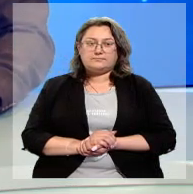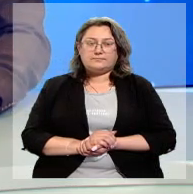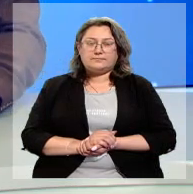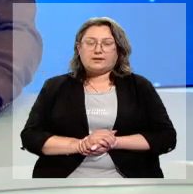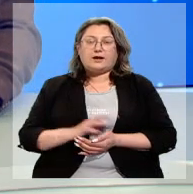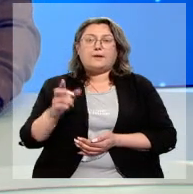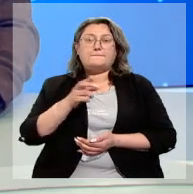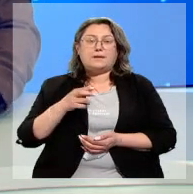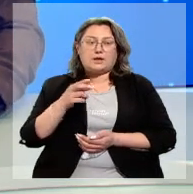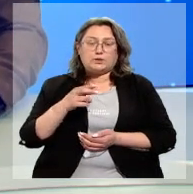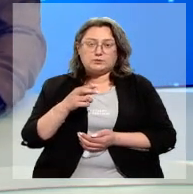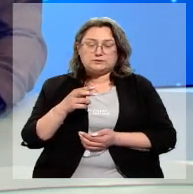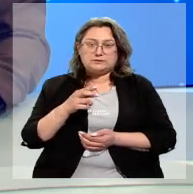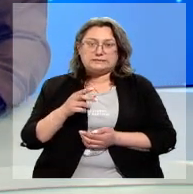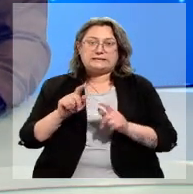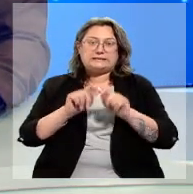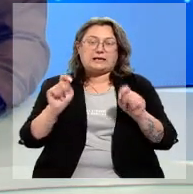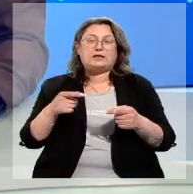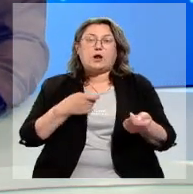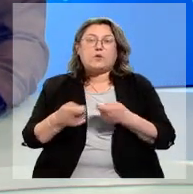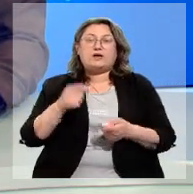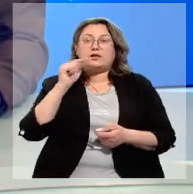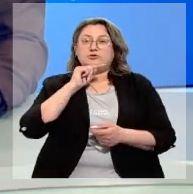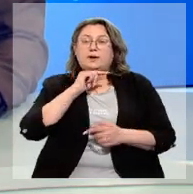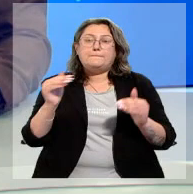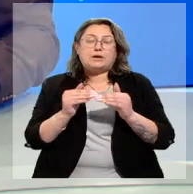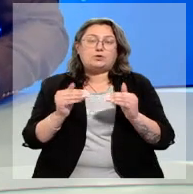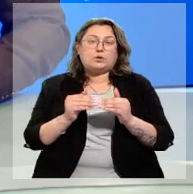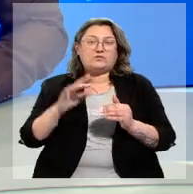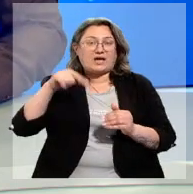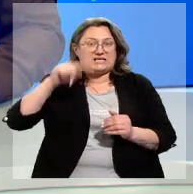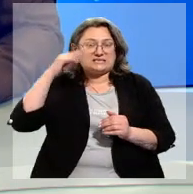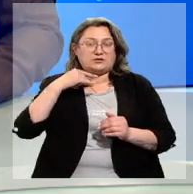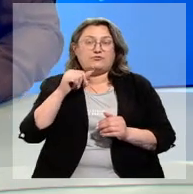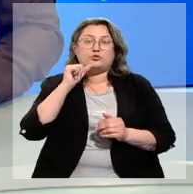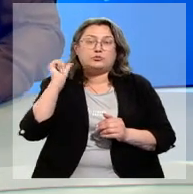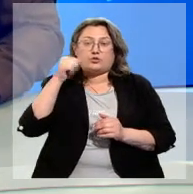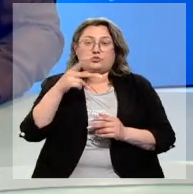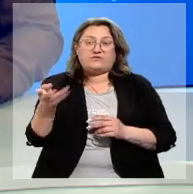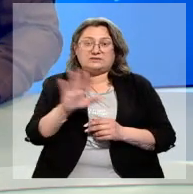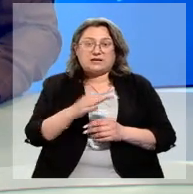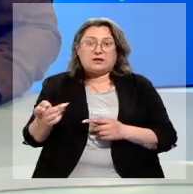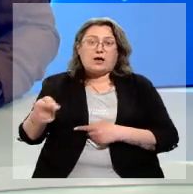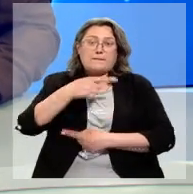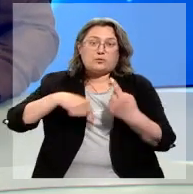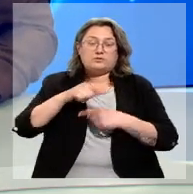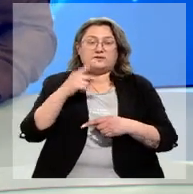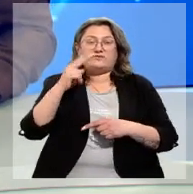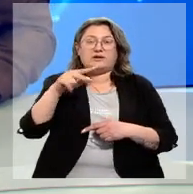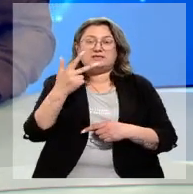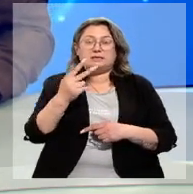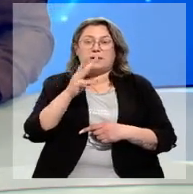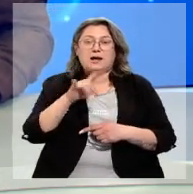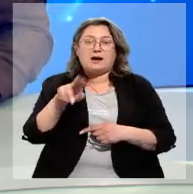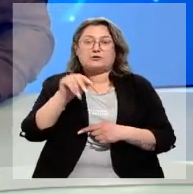Беларусь елі Қазақстанның негізгі сауда экономикалық серіктестерінің бірі. Былтыр екі жақты тауар айналымы арта түскені байқалады. Биылда